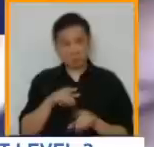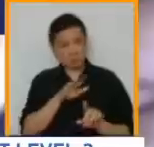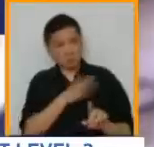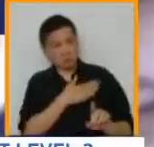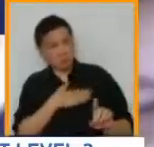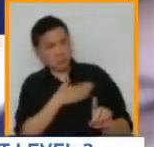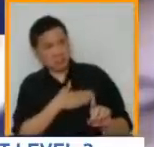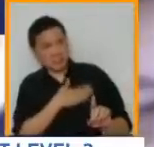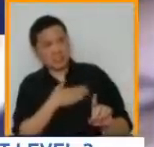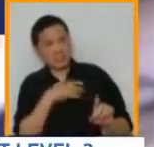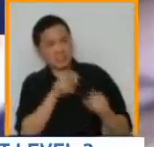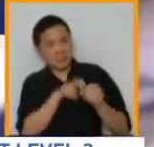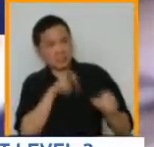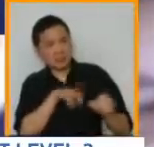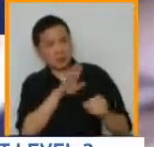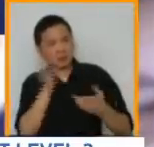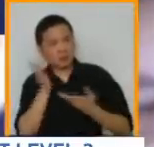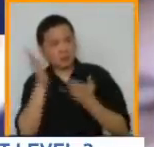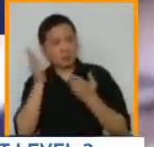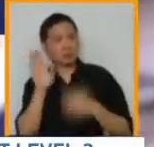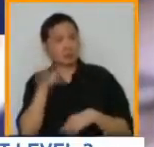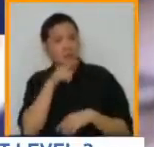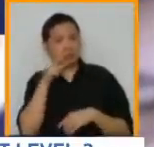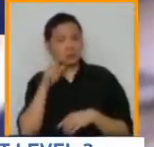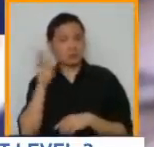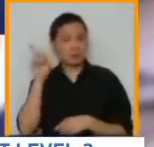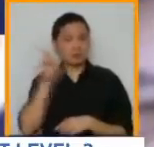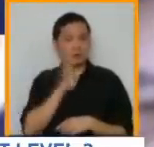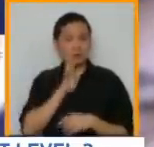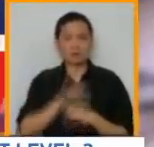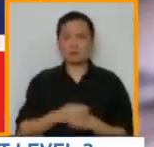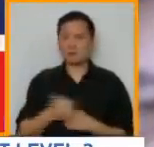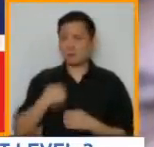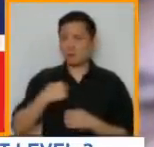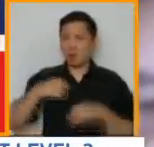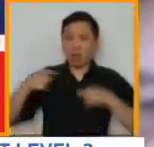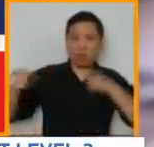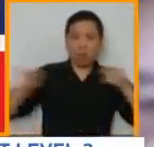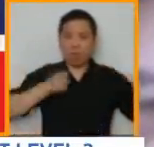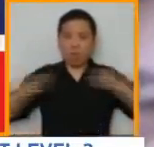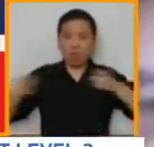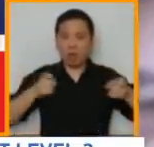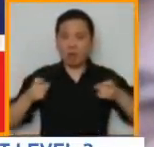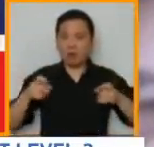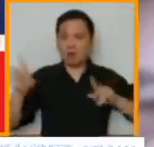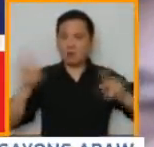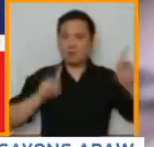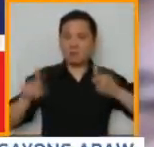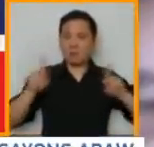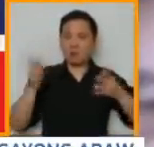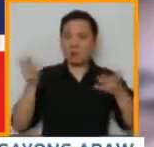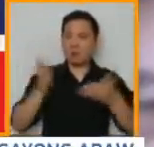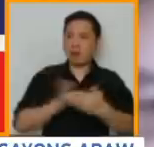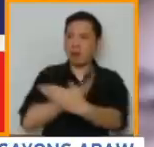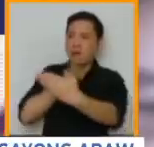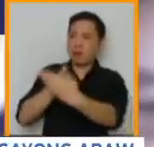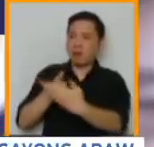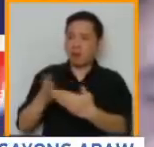petisyon. Sa akin naman, hindi naman kami diktador. Bakit didiktahan namin yung mga petitioners na i-withdraw yun?